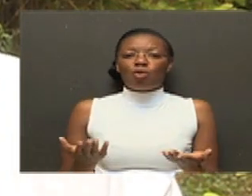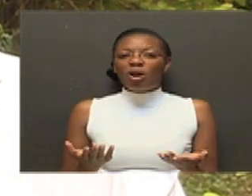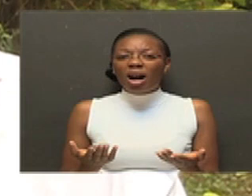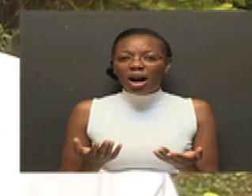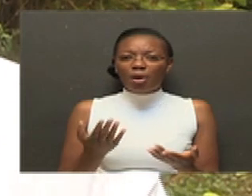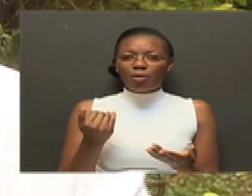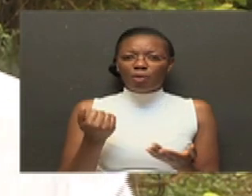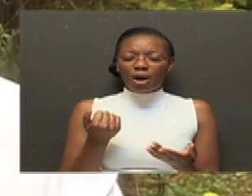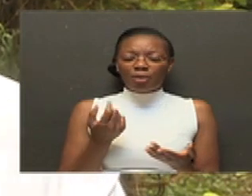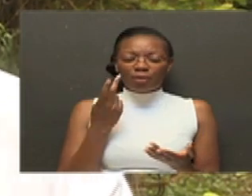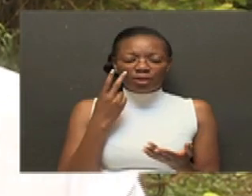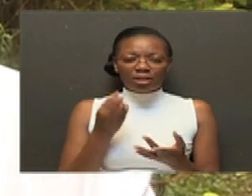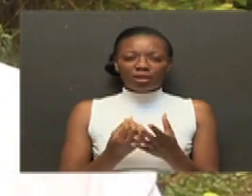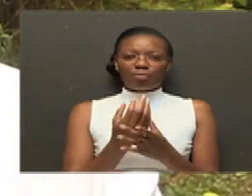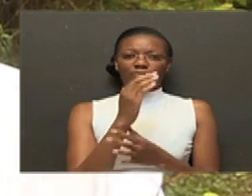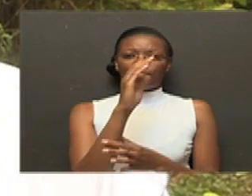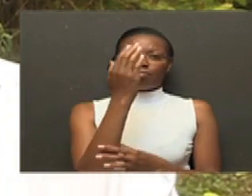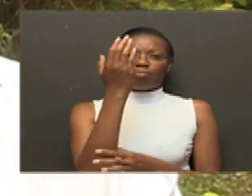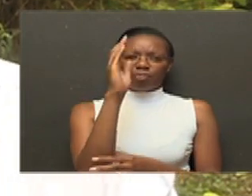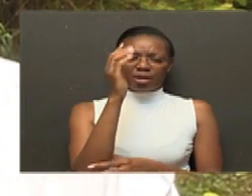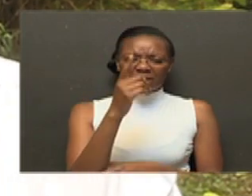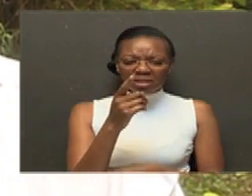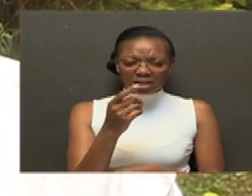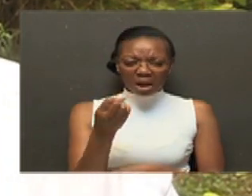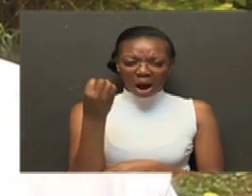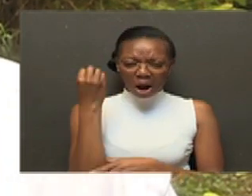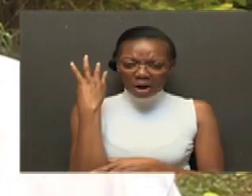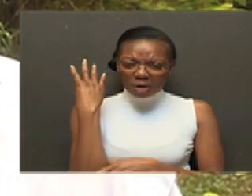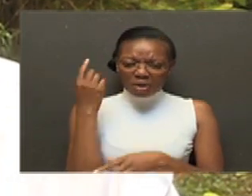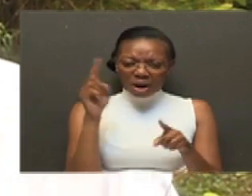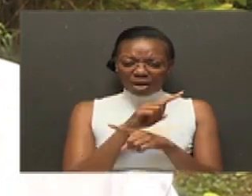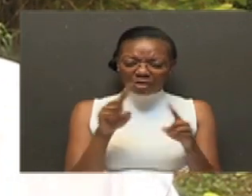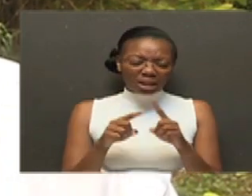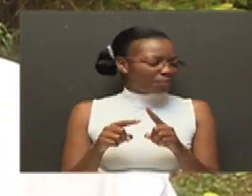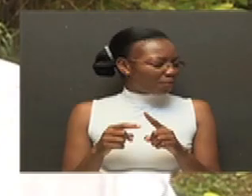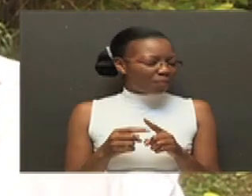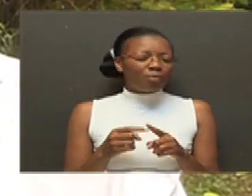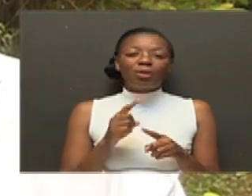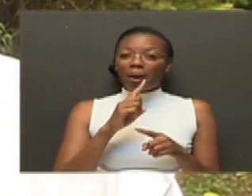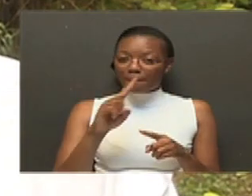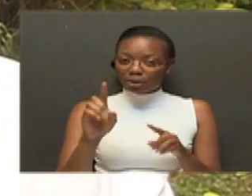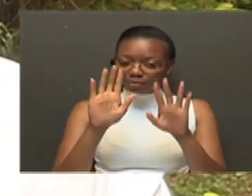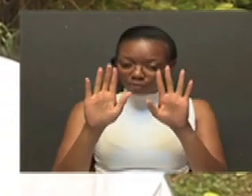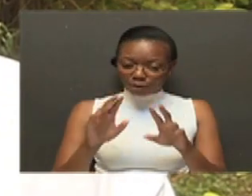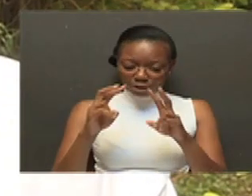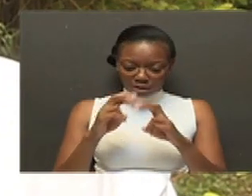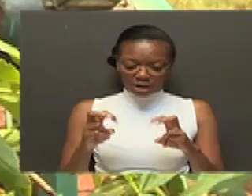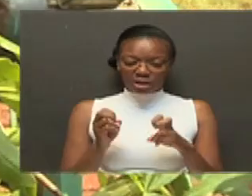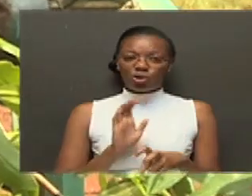propagate. Sababu kwanza umeona mti ni indigenous haina information. So wewe mwenyewe ndio utakuja na protocol ya